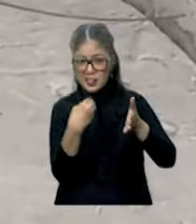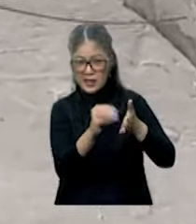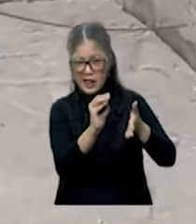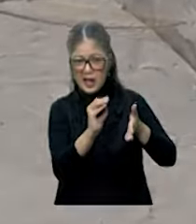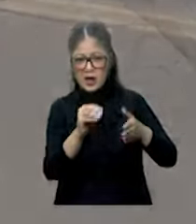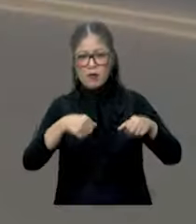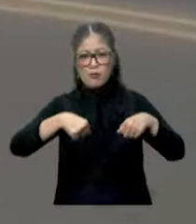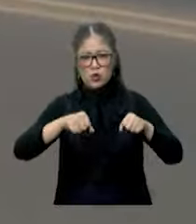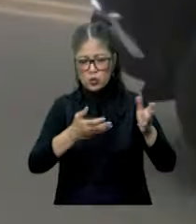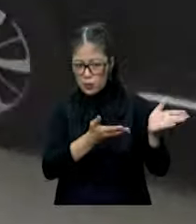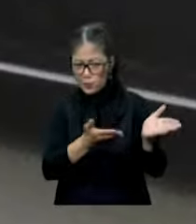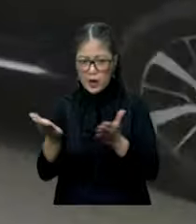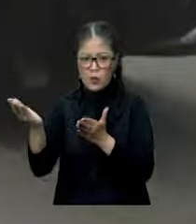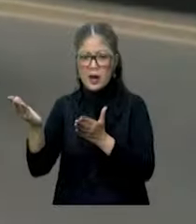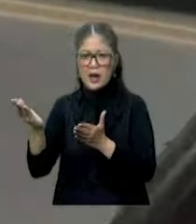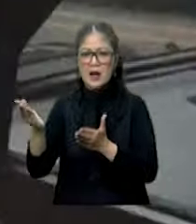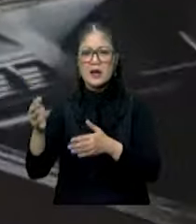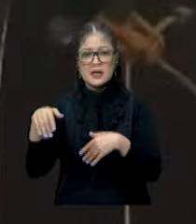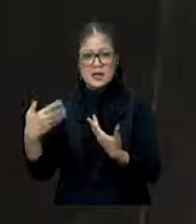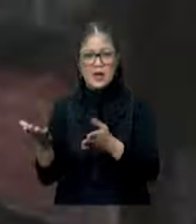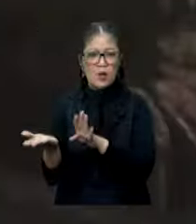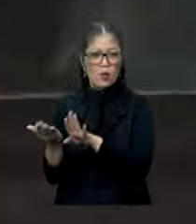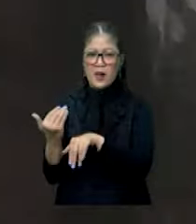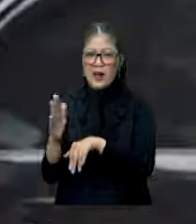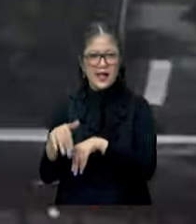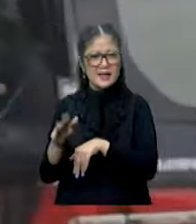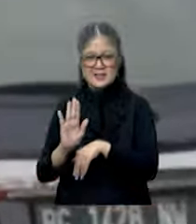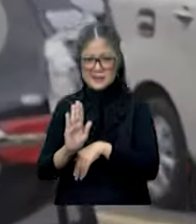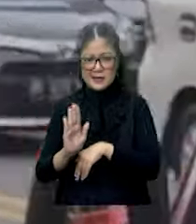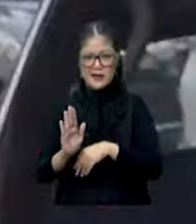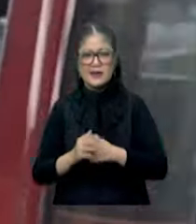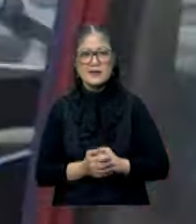motor pelaku agar ada efek jera dan peringatan bagi pengendara